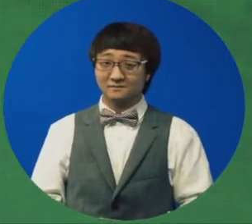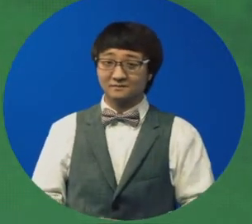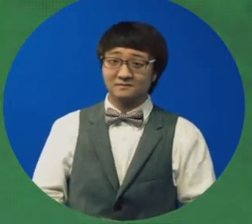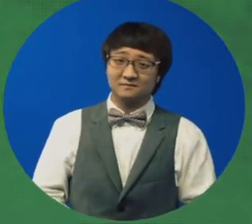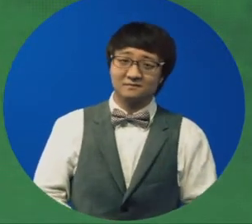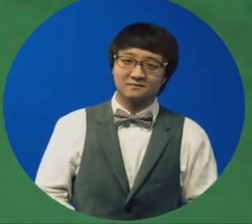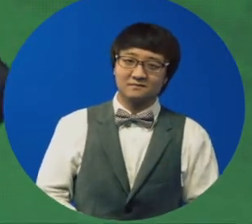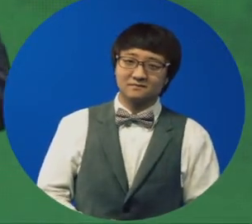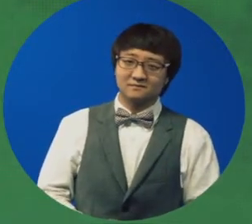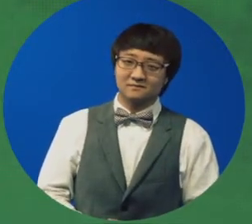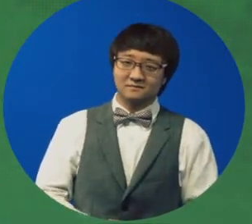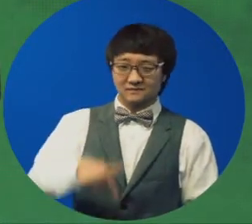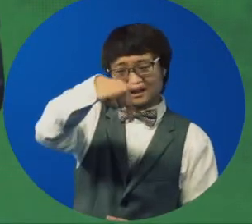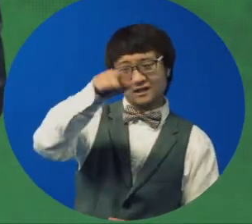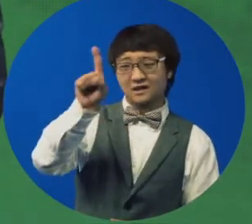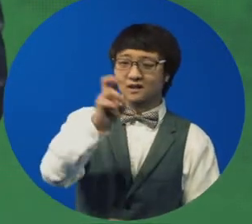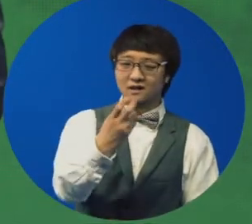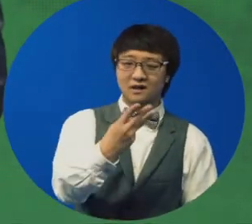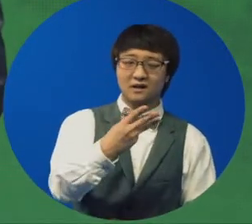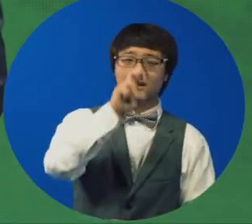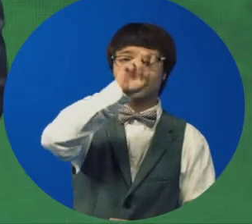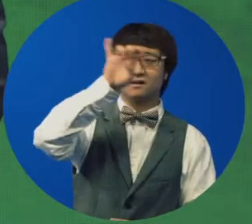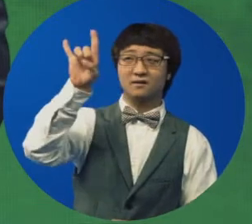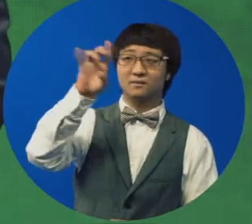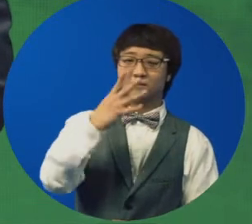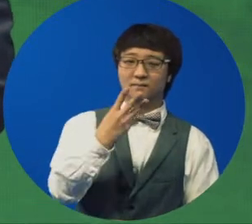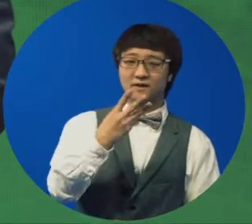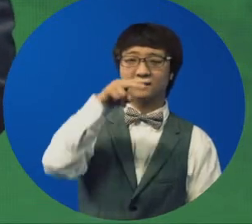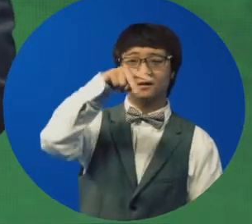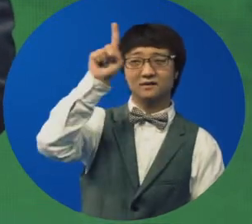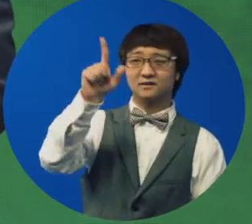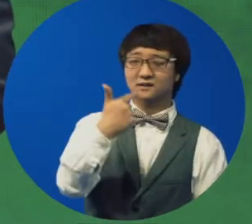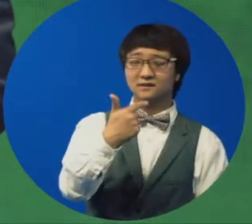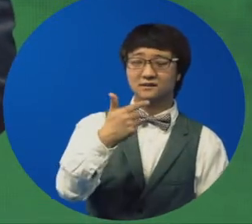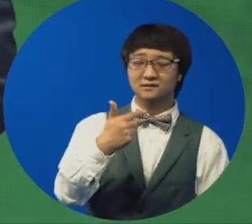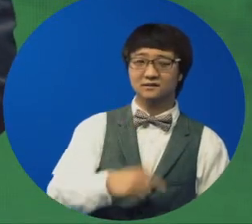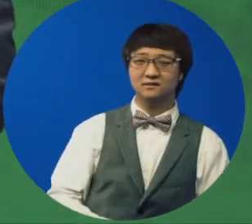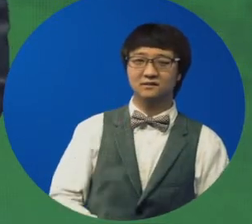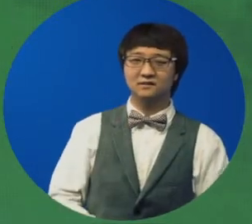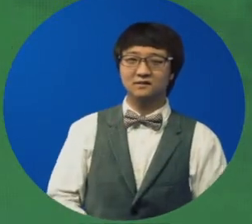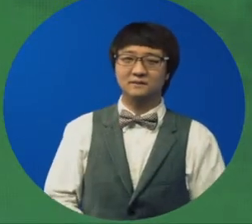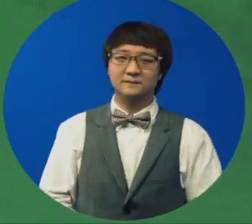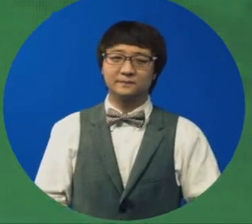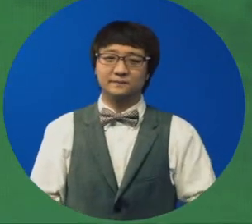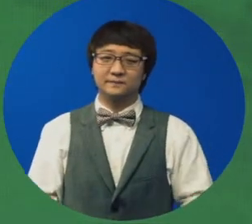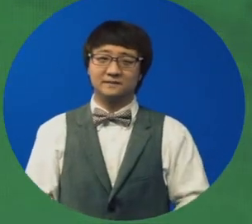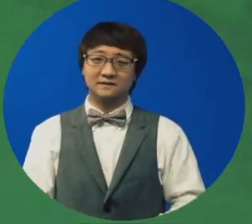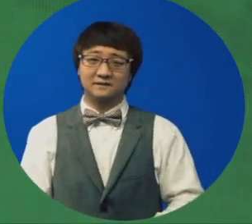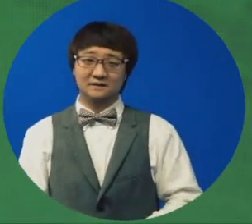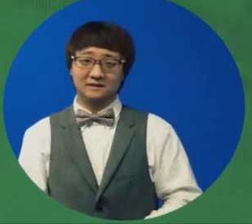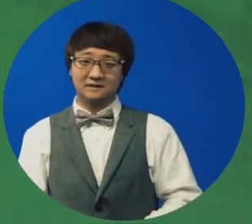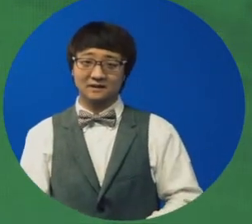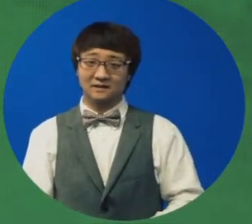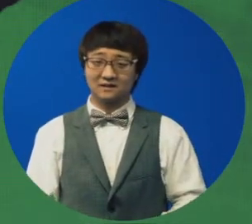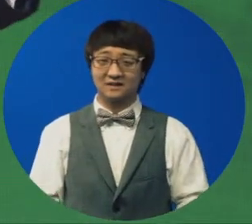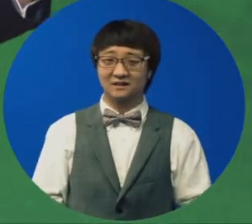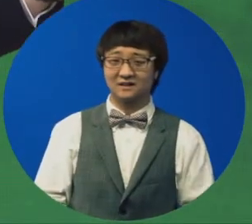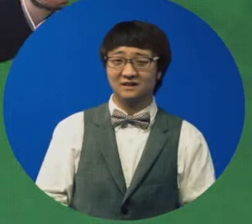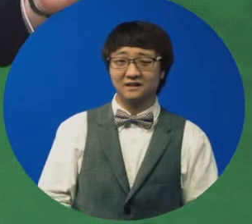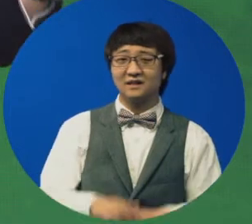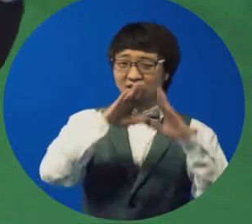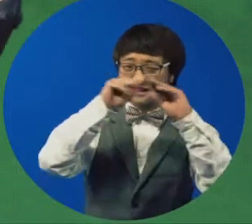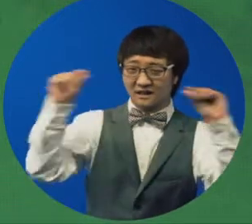이긴 갈멜산 사건이 나옵니다. 열왕기상 17장에 하나님께서 엘리야를 통하여 예언하게 하십니다. 이 땅에 가뭄이 올